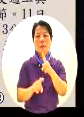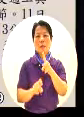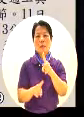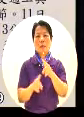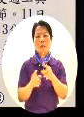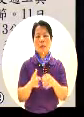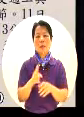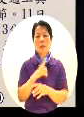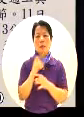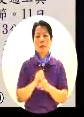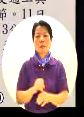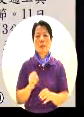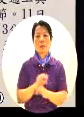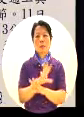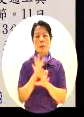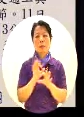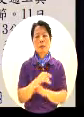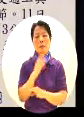的议题了哈。